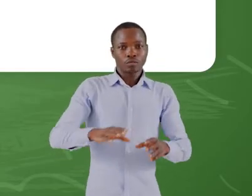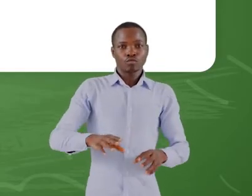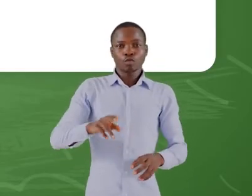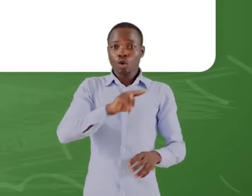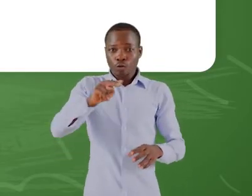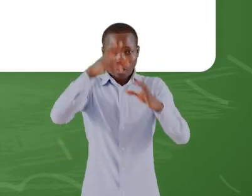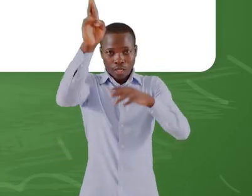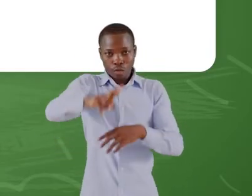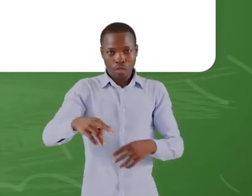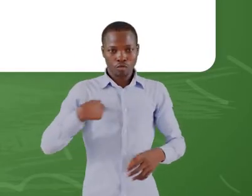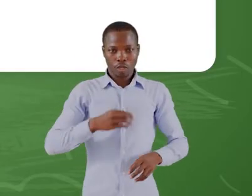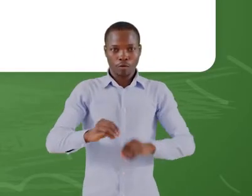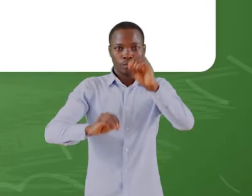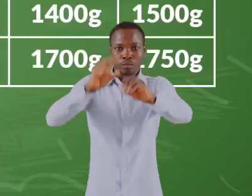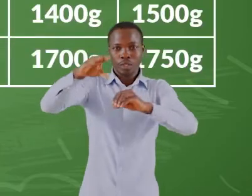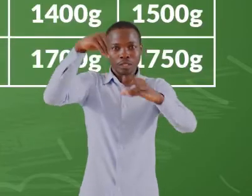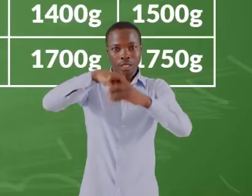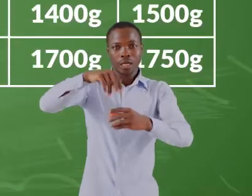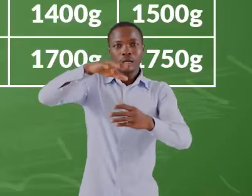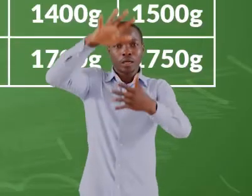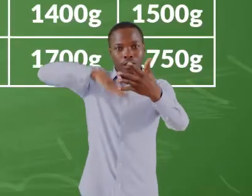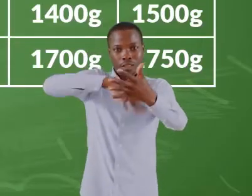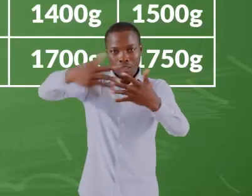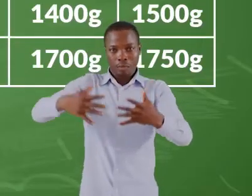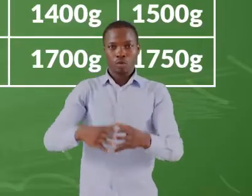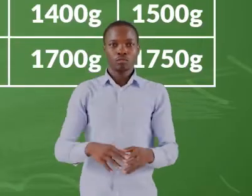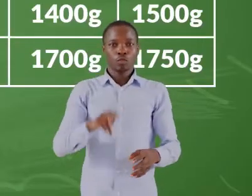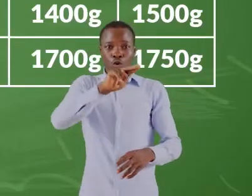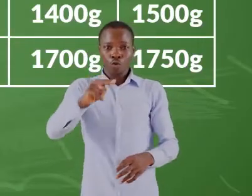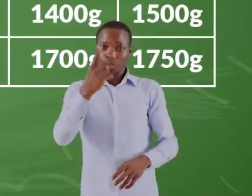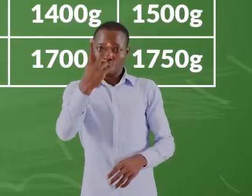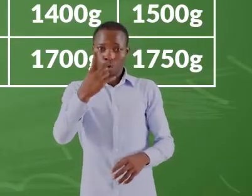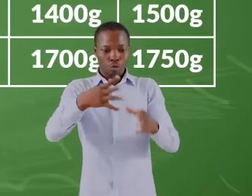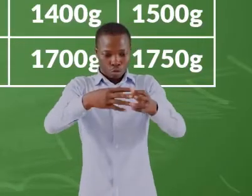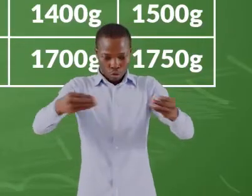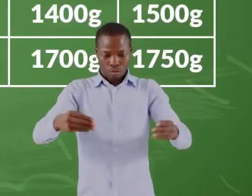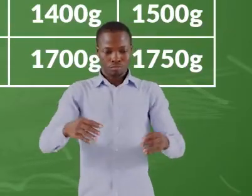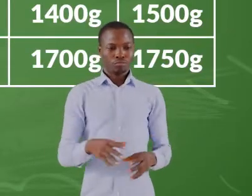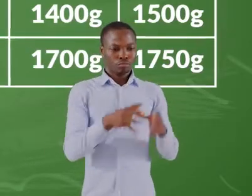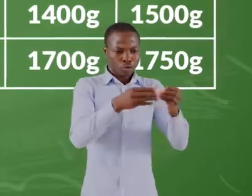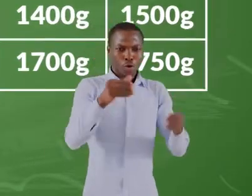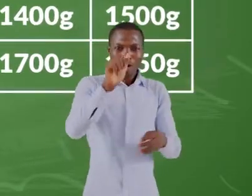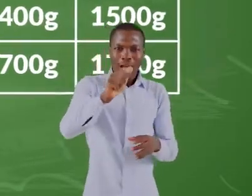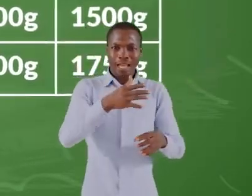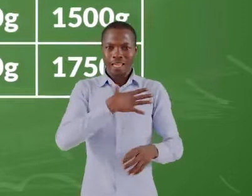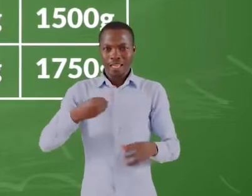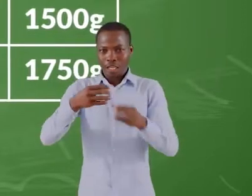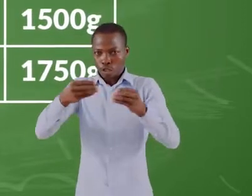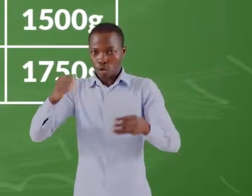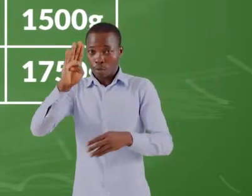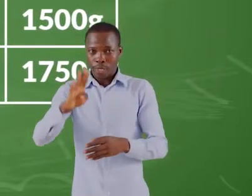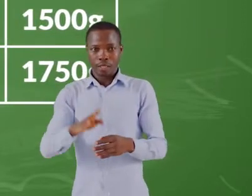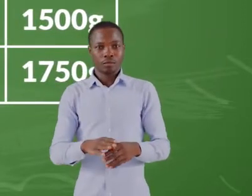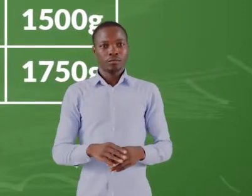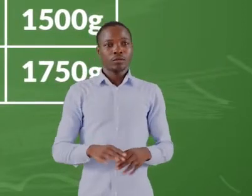consigné les résultats dans un tableau au niveau des deux sols, sol A et sol B. Les